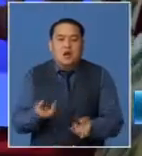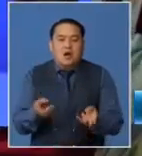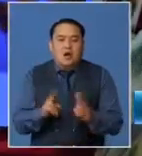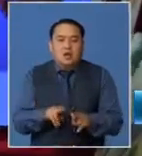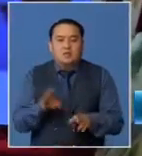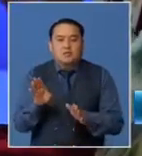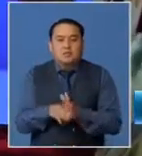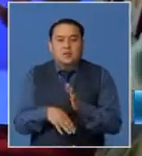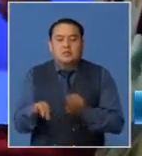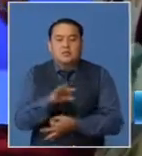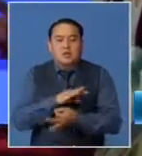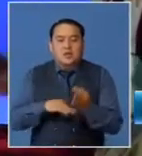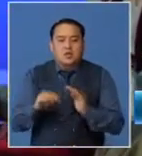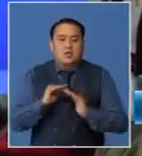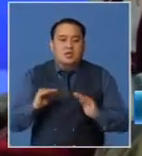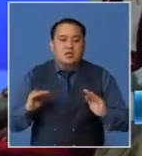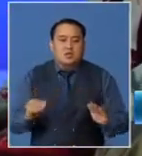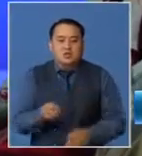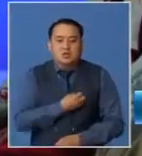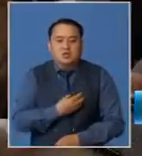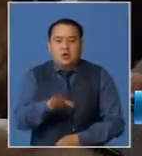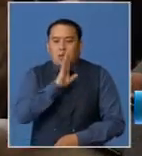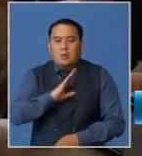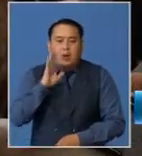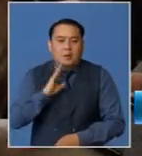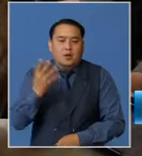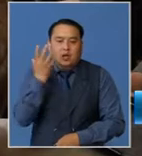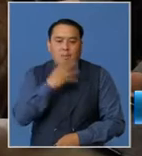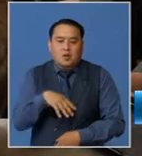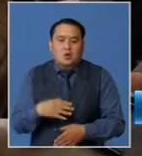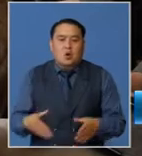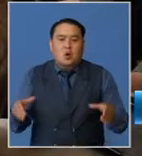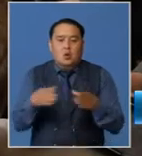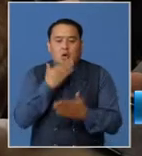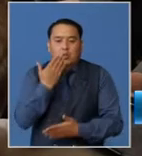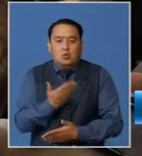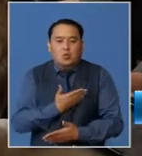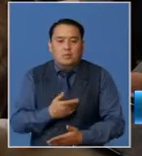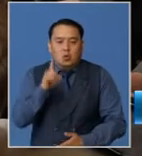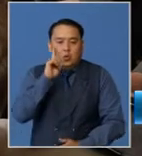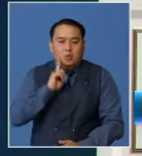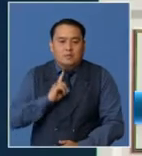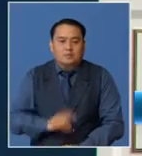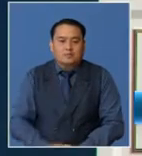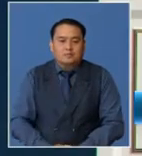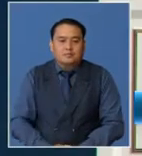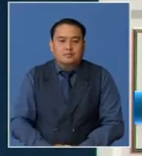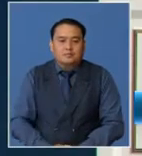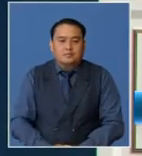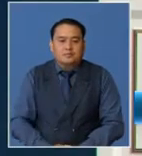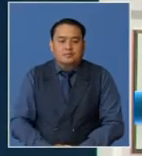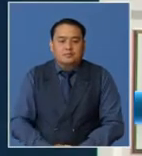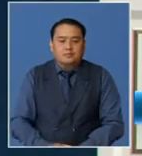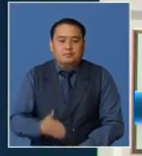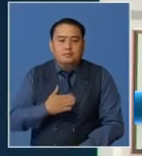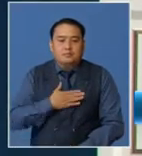оставшихся без попечения родителей и детей щедрым материнским теплом и окружить домашним уютом. Мы не выбирали малышей